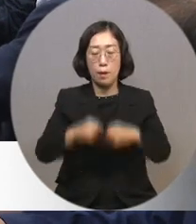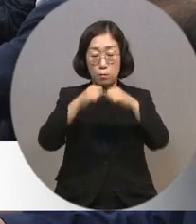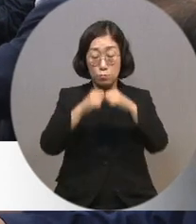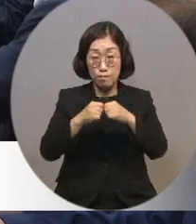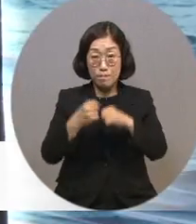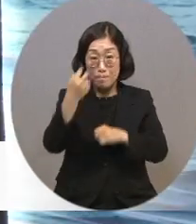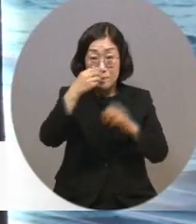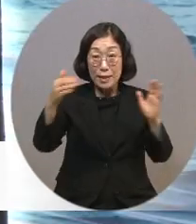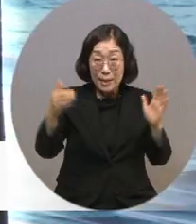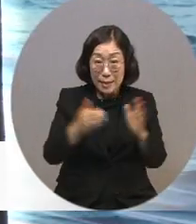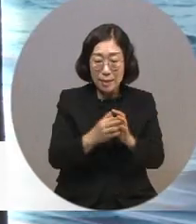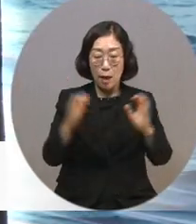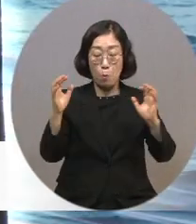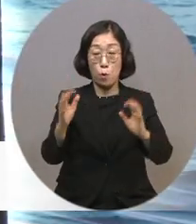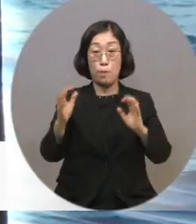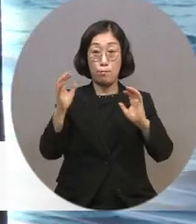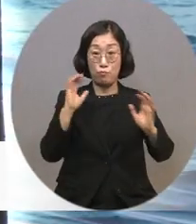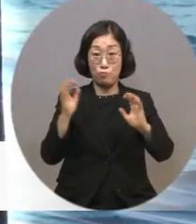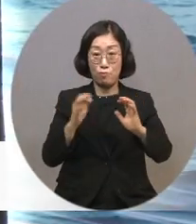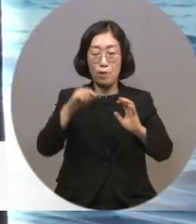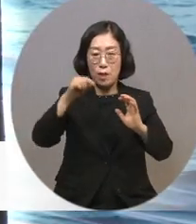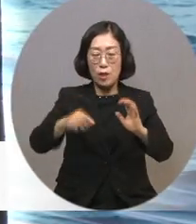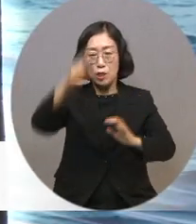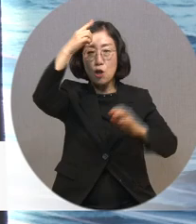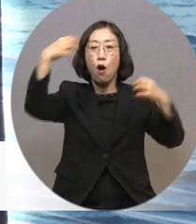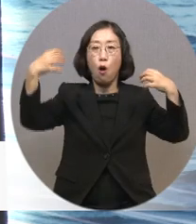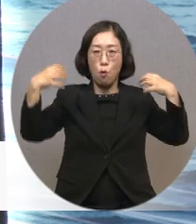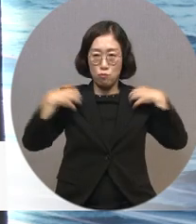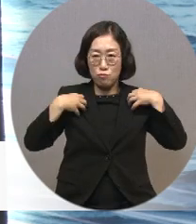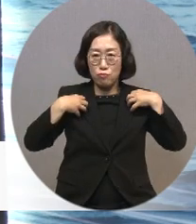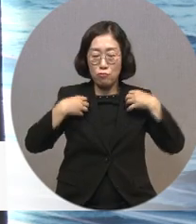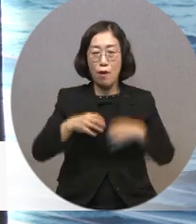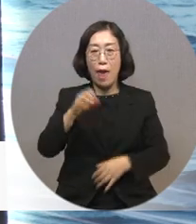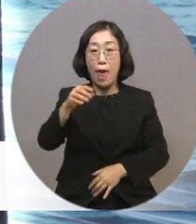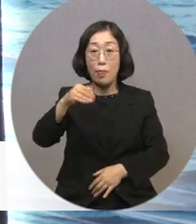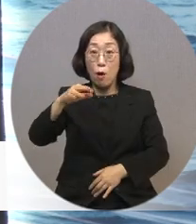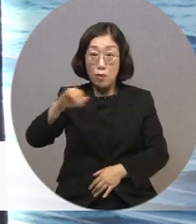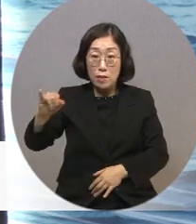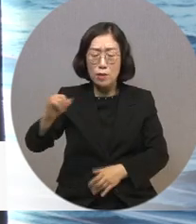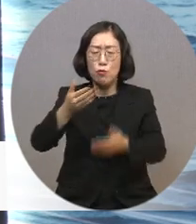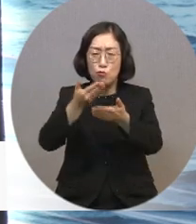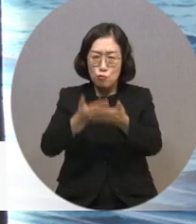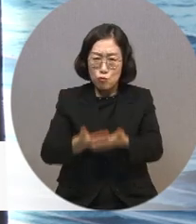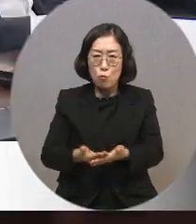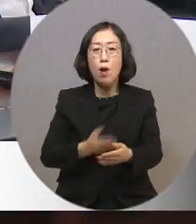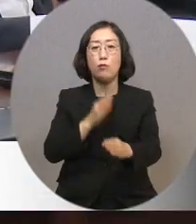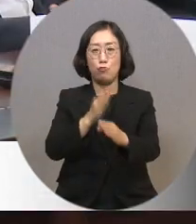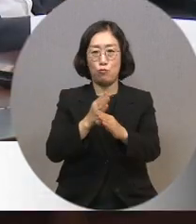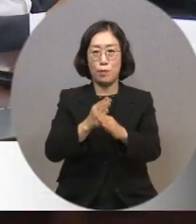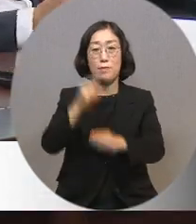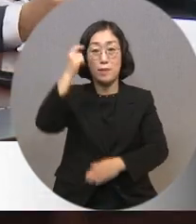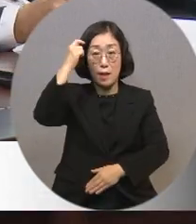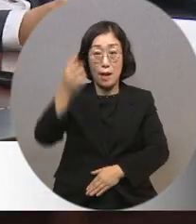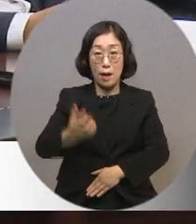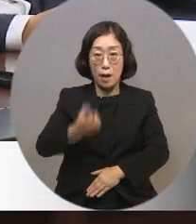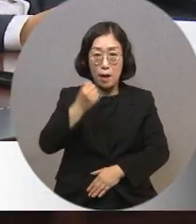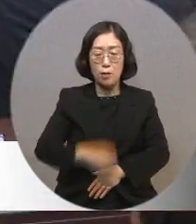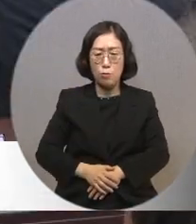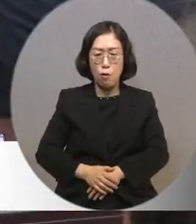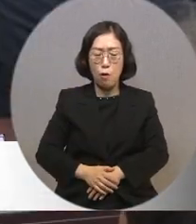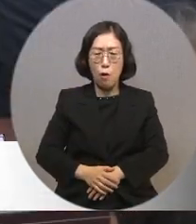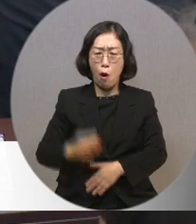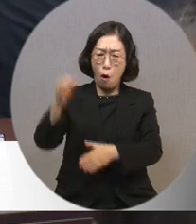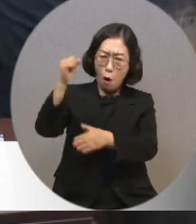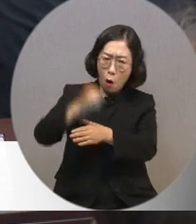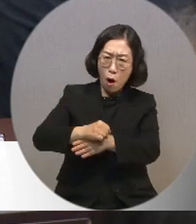간담회에서 정부가 해상풍력이 에너지 안보의 중요한 축이라고 생각한다며 복잡한 인허가